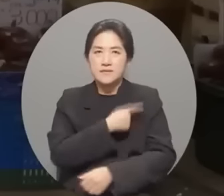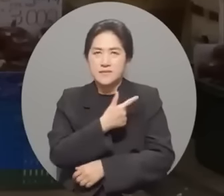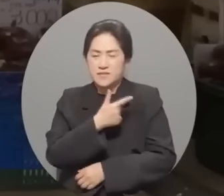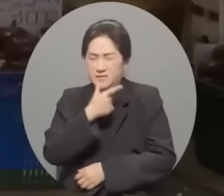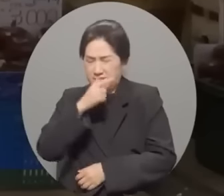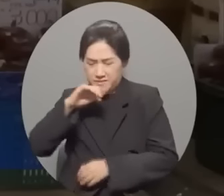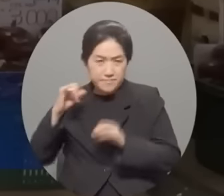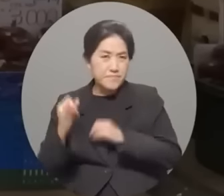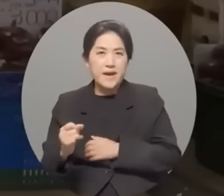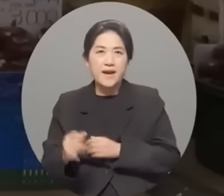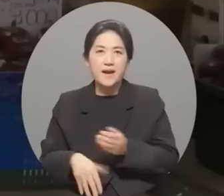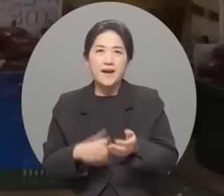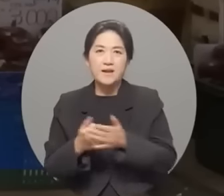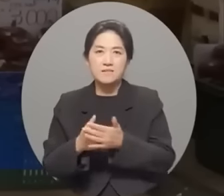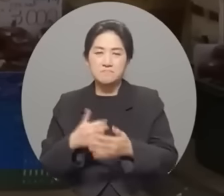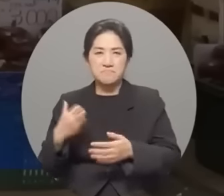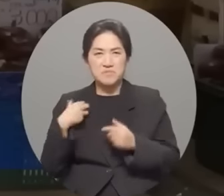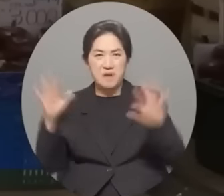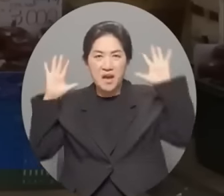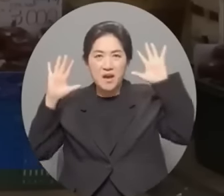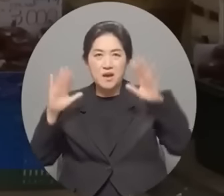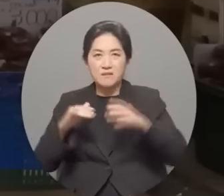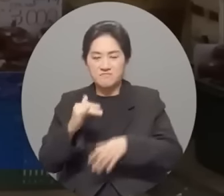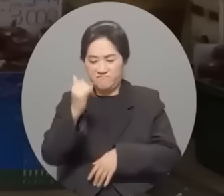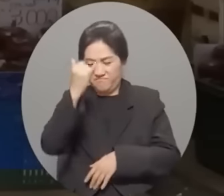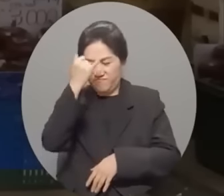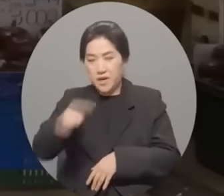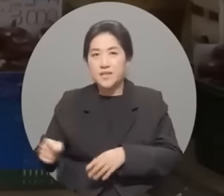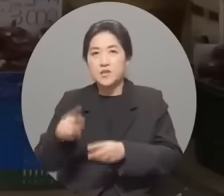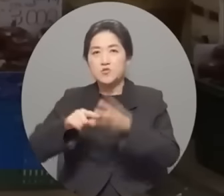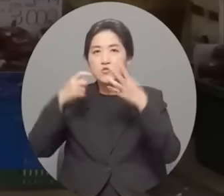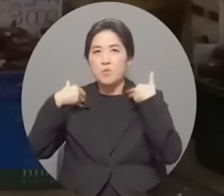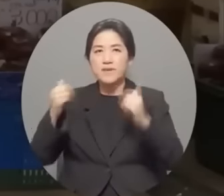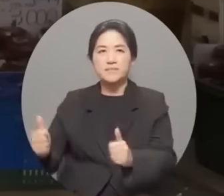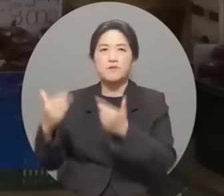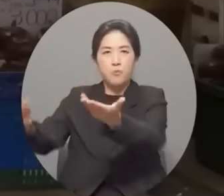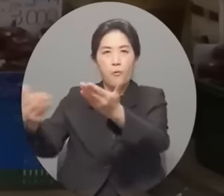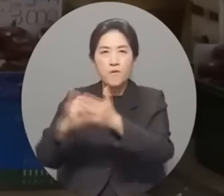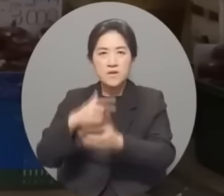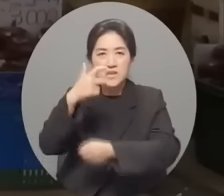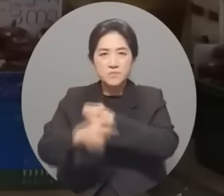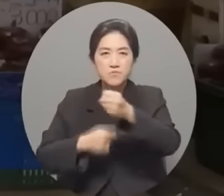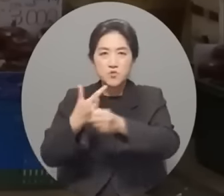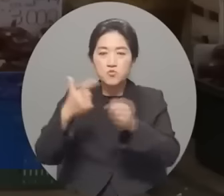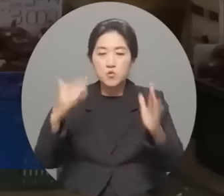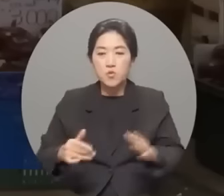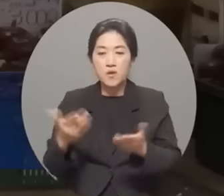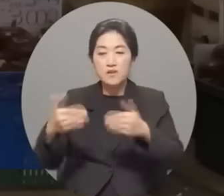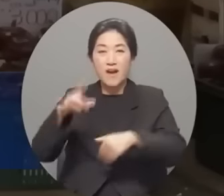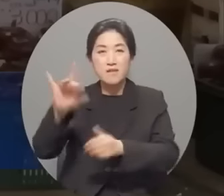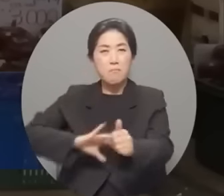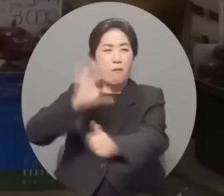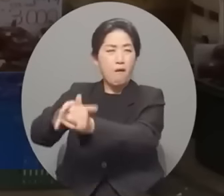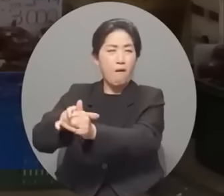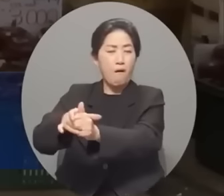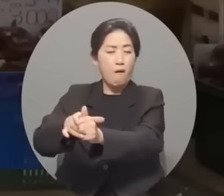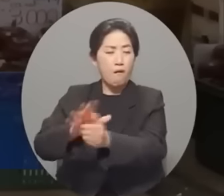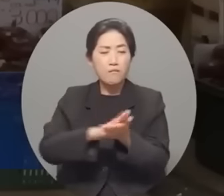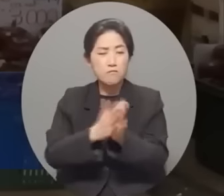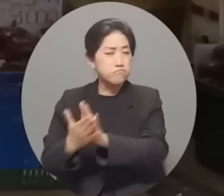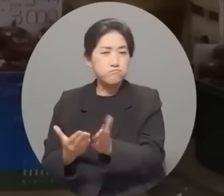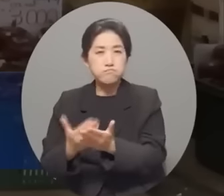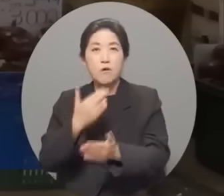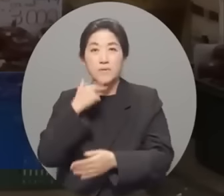무책임하고 무도한 윤성열 정권에 대한 심판 선거이고 16년 동안 일꾼 한 명에게 일을 맡겼는데 크게 게